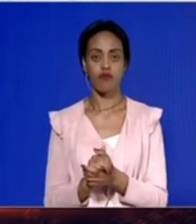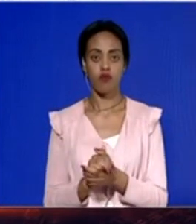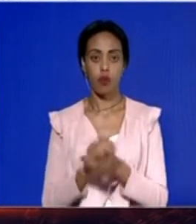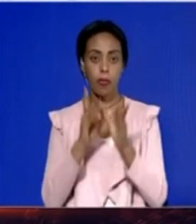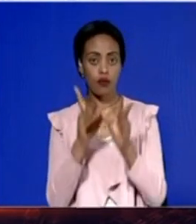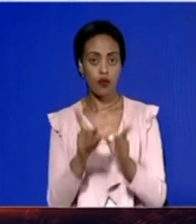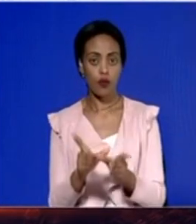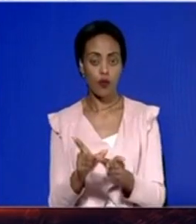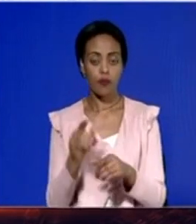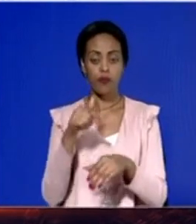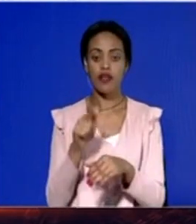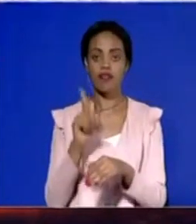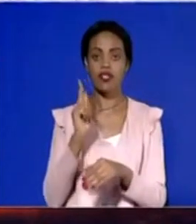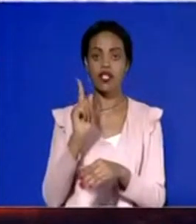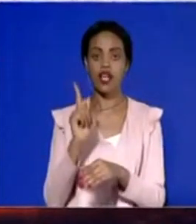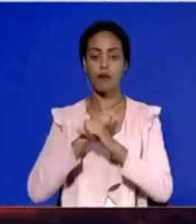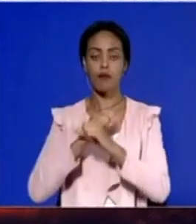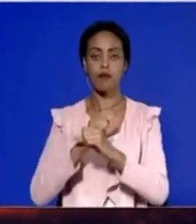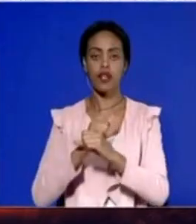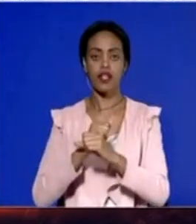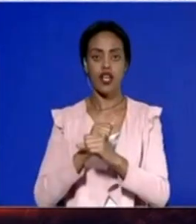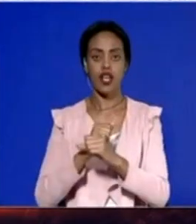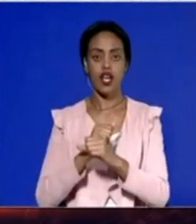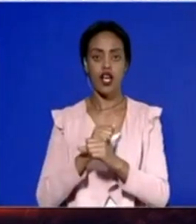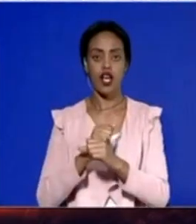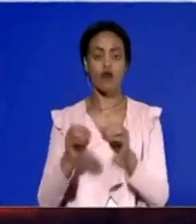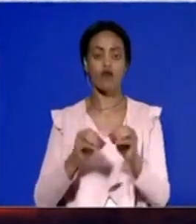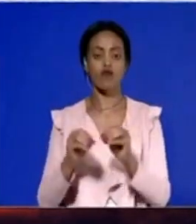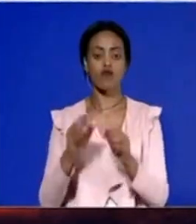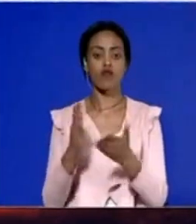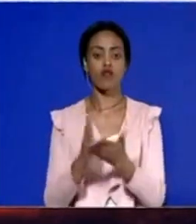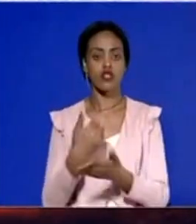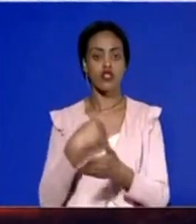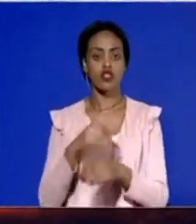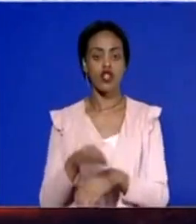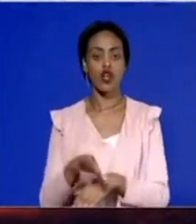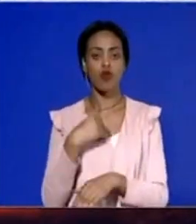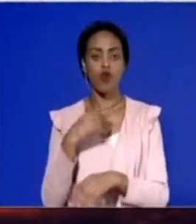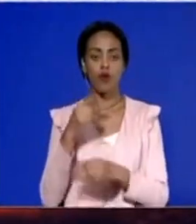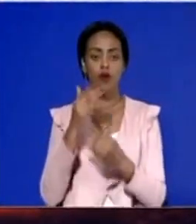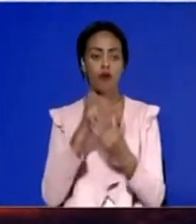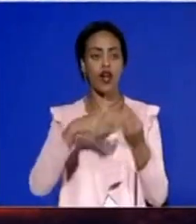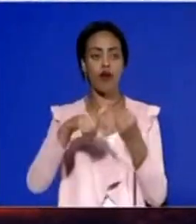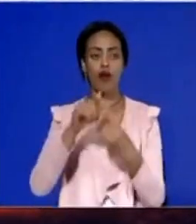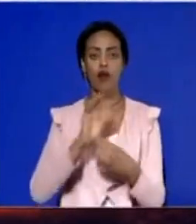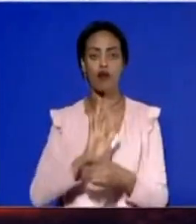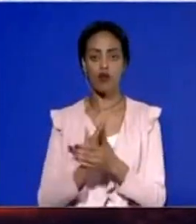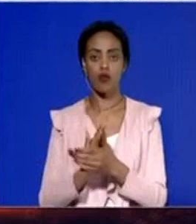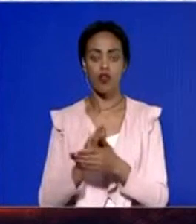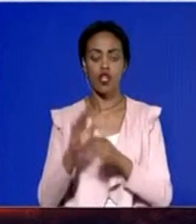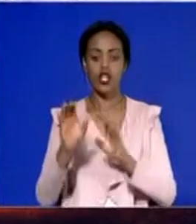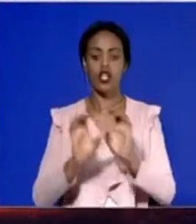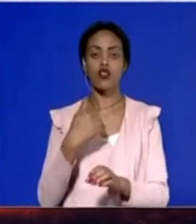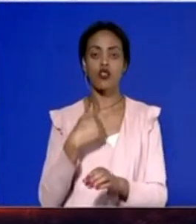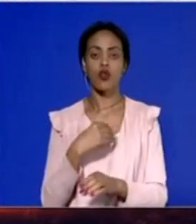ዝኸበርኩም ኣብዚ ናይ መኸተ ወትረ ድልነት ምርግጋፅ ተረኺብኩም ዘለኹም በብኸባቢኡ ተካይዱ